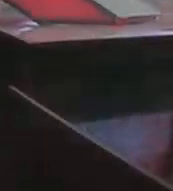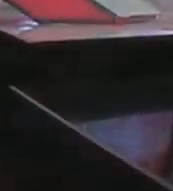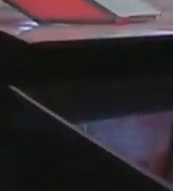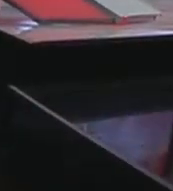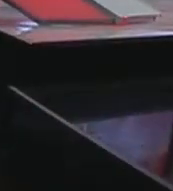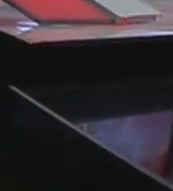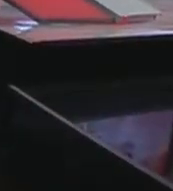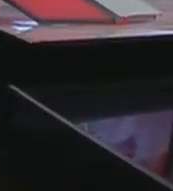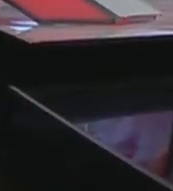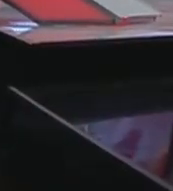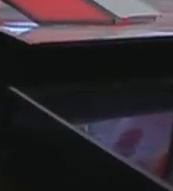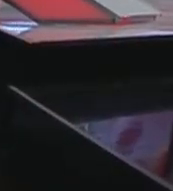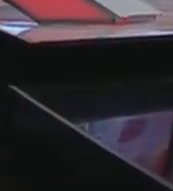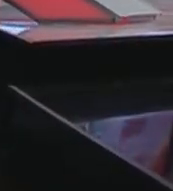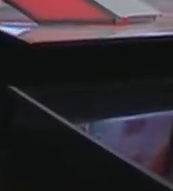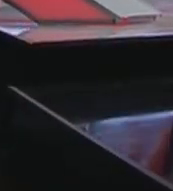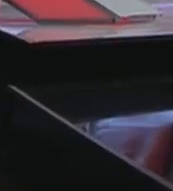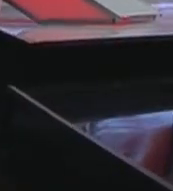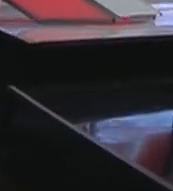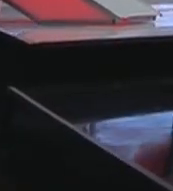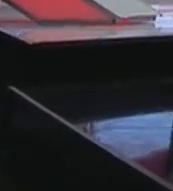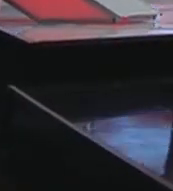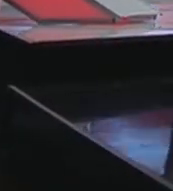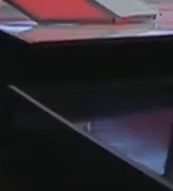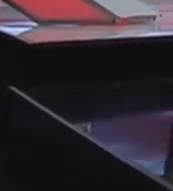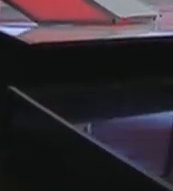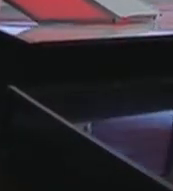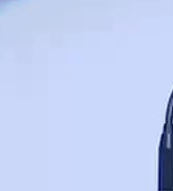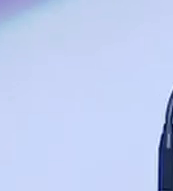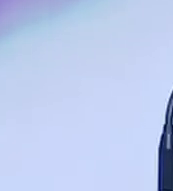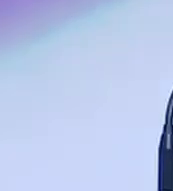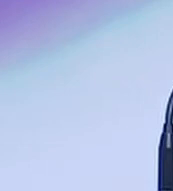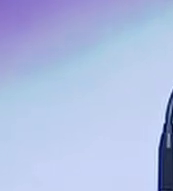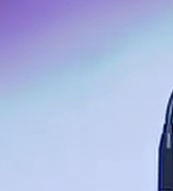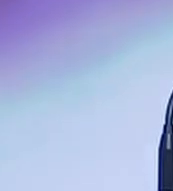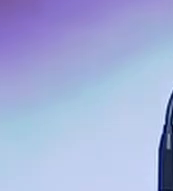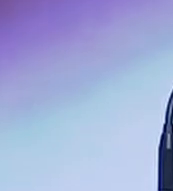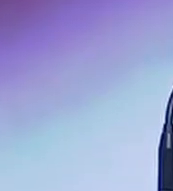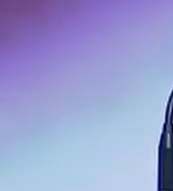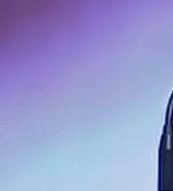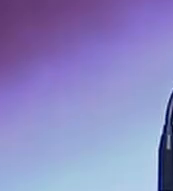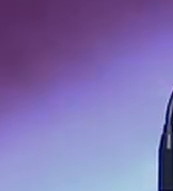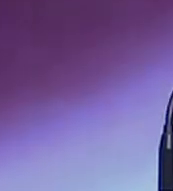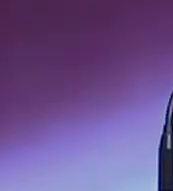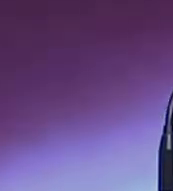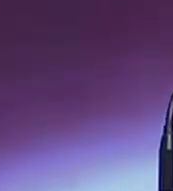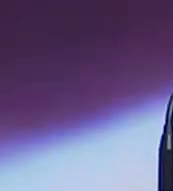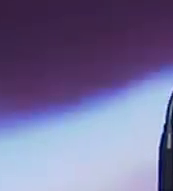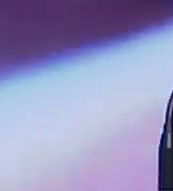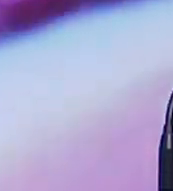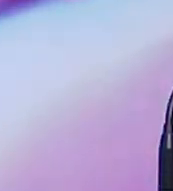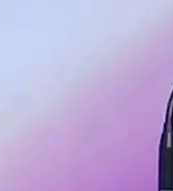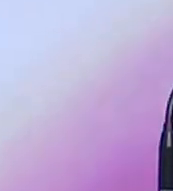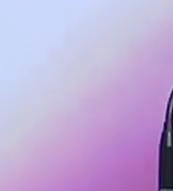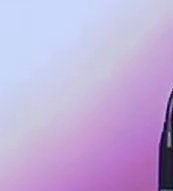مرحبا بكم من جديد في هذا الموعد المباشر من النشره الخاصه بفيروس كورونا اه شو هو بعضنا الخريطه